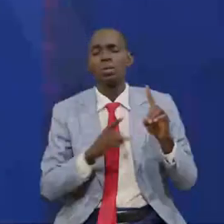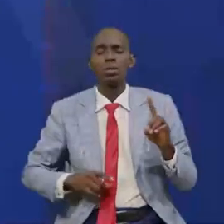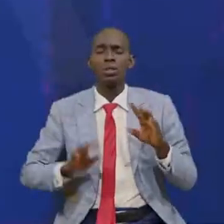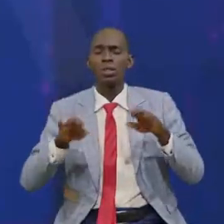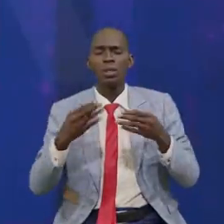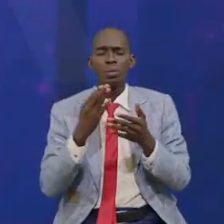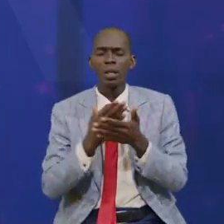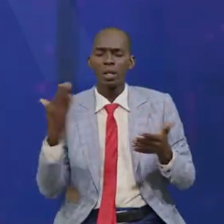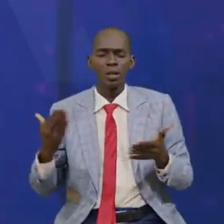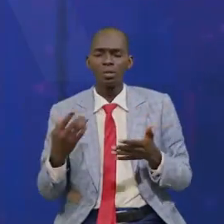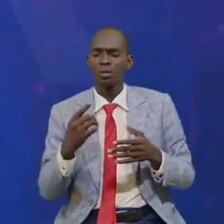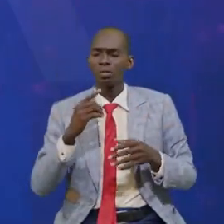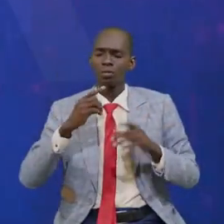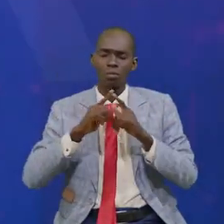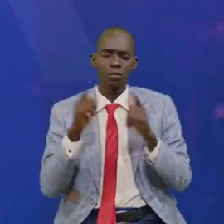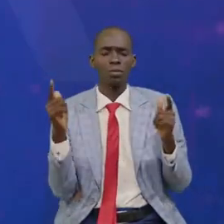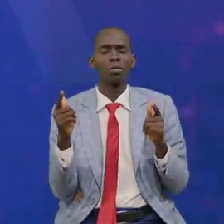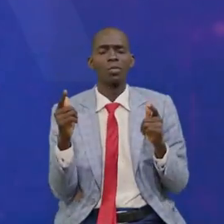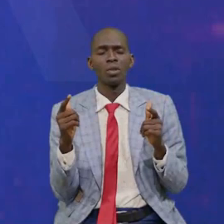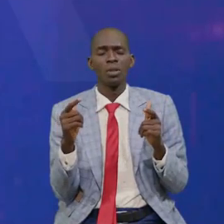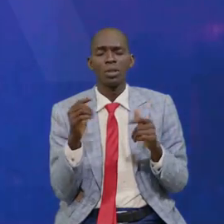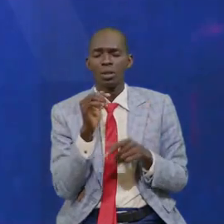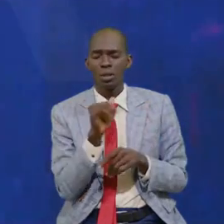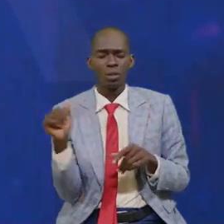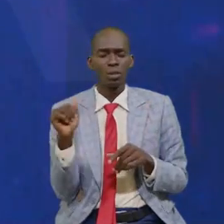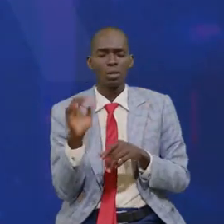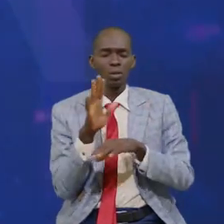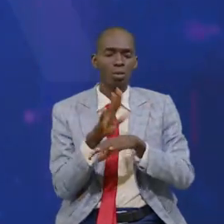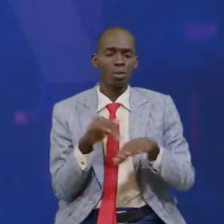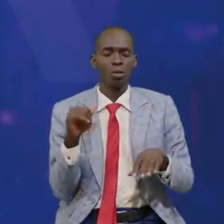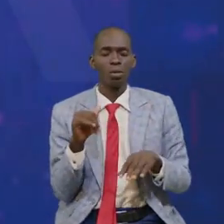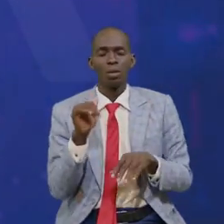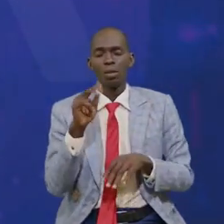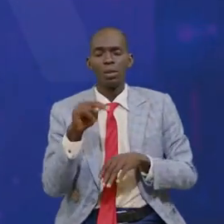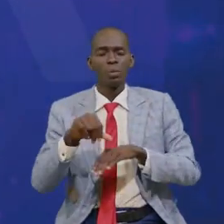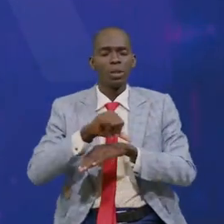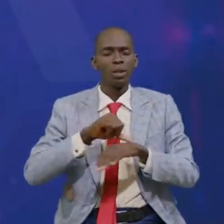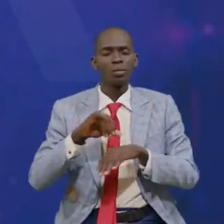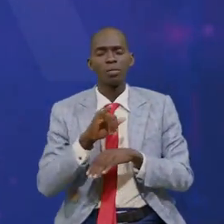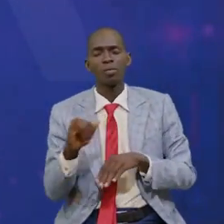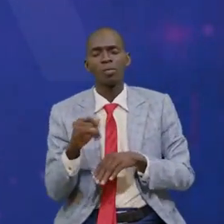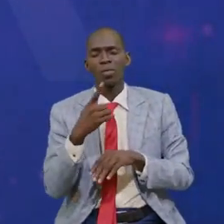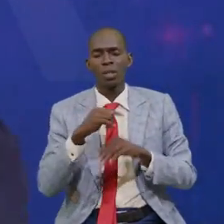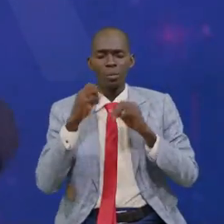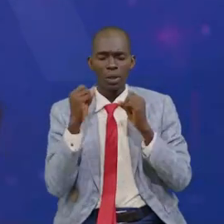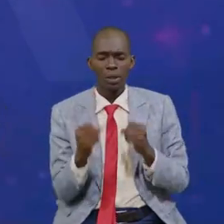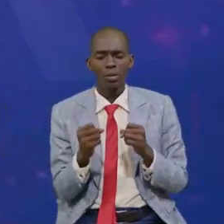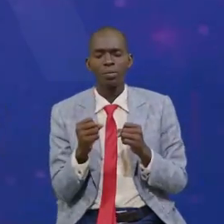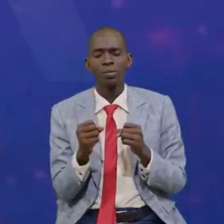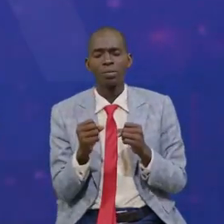Donne quelque chose de défini. Un appel. Une onction. La